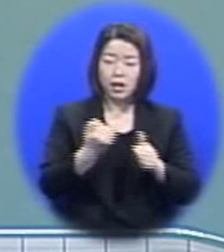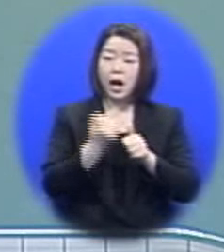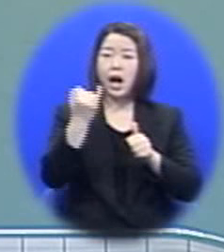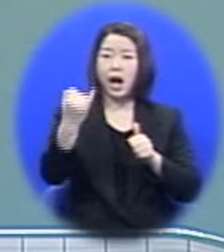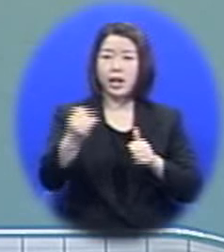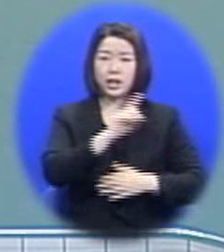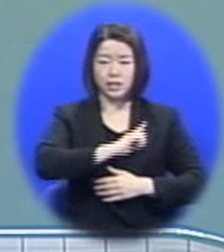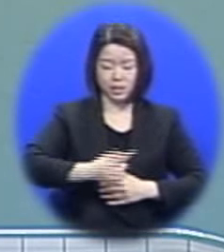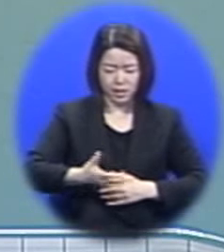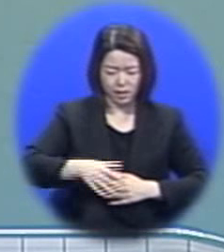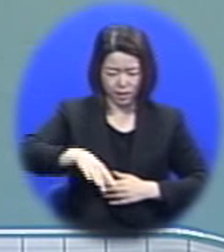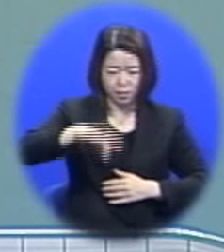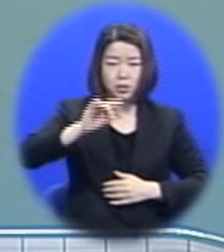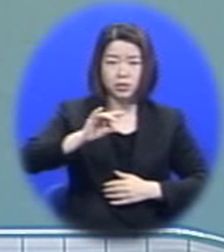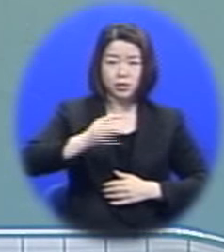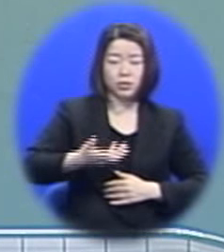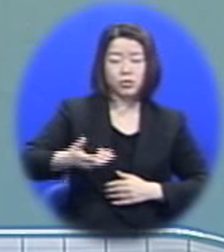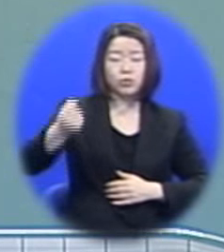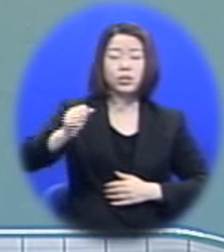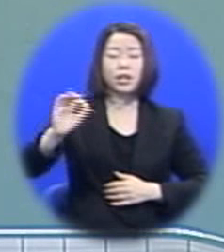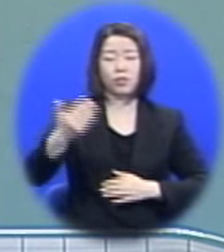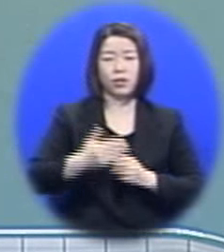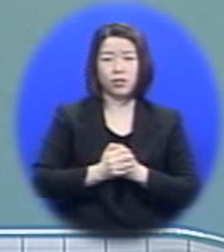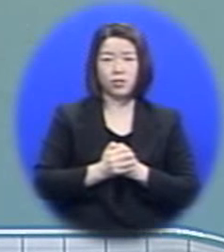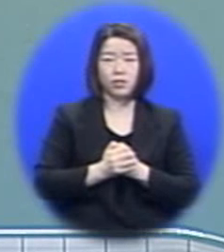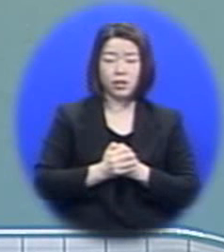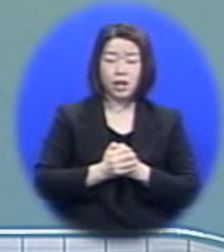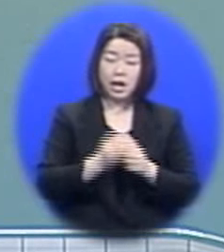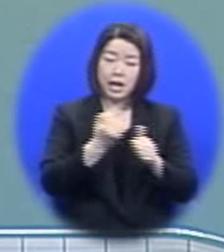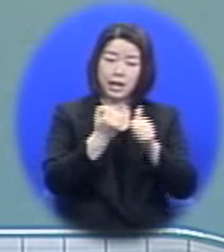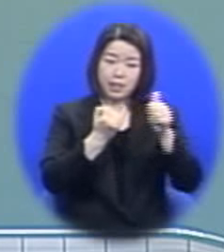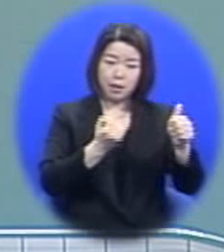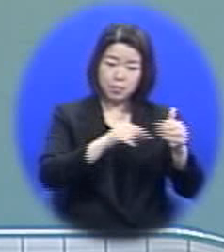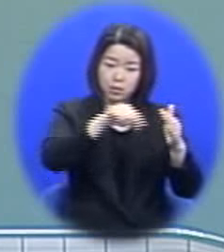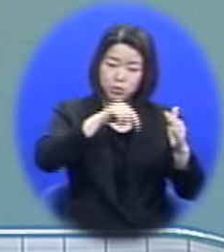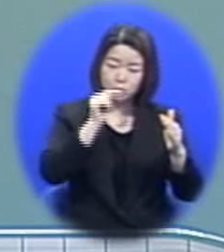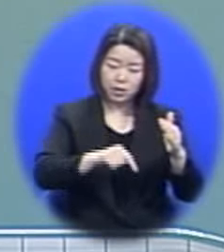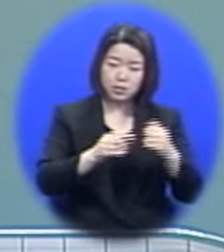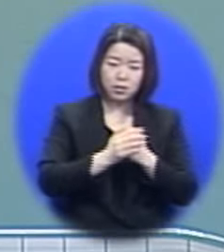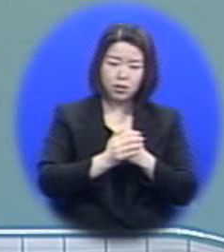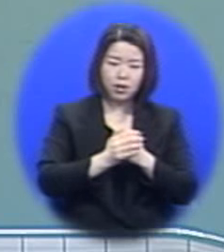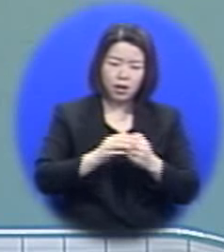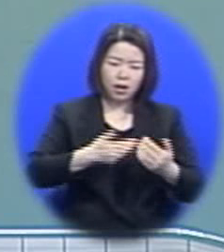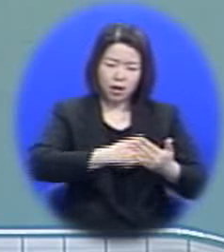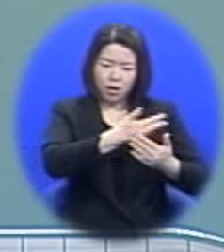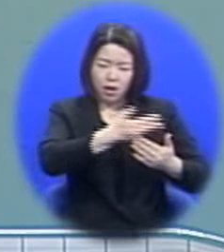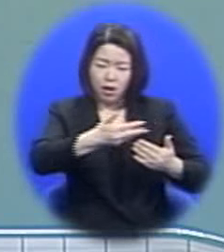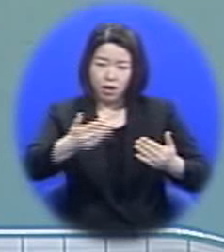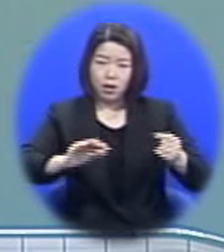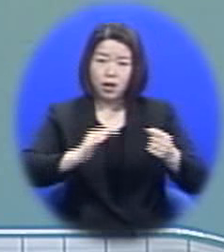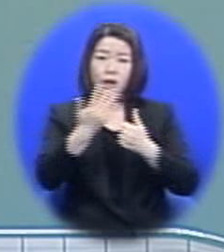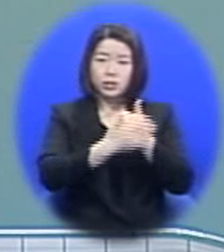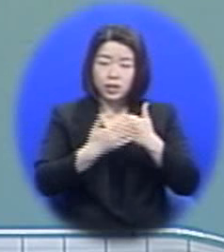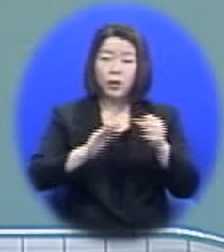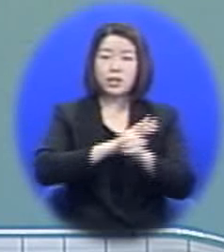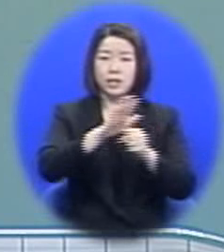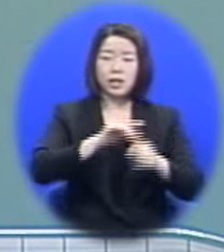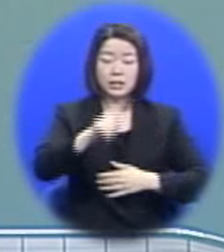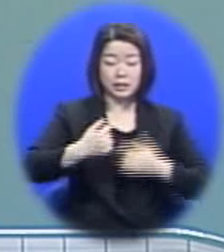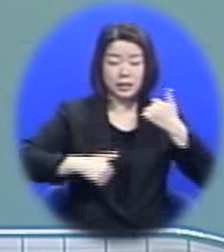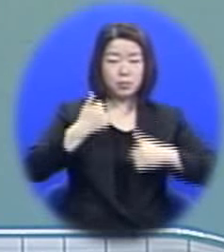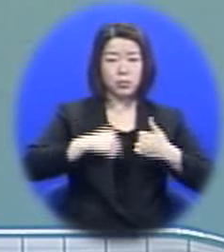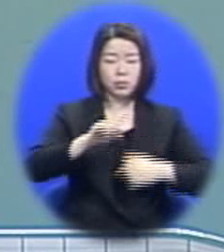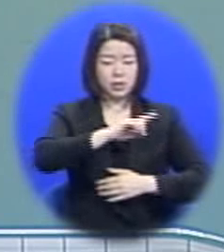제일 먼저 누리게 된다는 뜻이에요. 남편에서부터 흘러나오는이 은혜와 사랑을 그 기쁨을